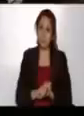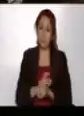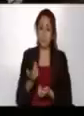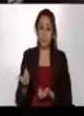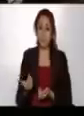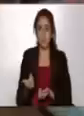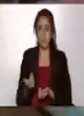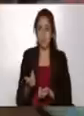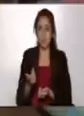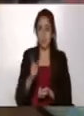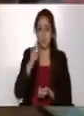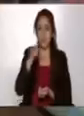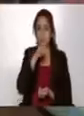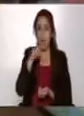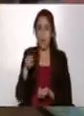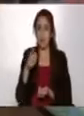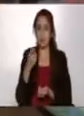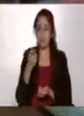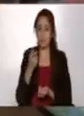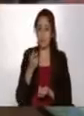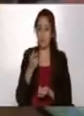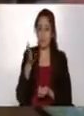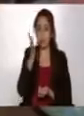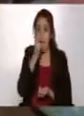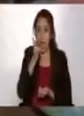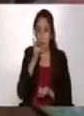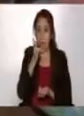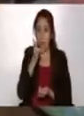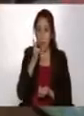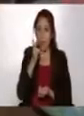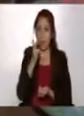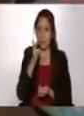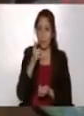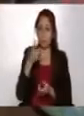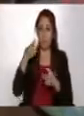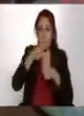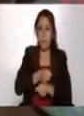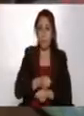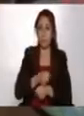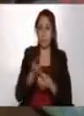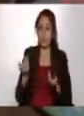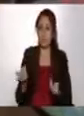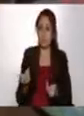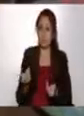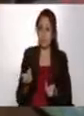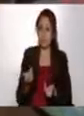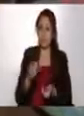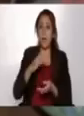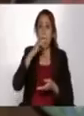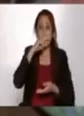خشيت وخليت بنتك اخوك عمل فيها كده هنبقى شعورك ايه؟ كنت بتعمل ايه في اخوك؟ كنت هاتها